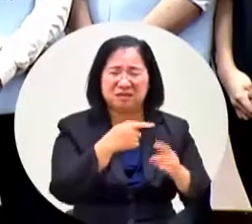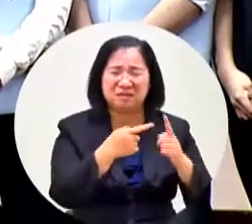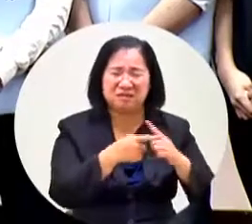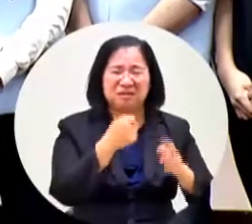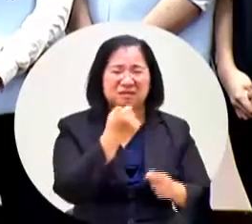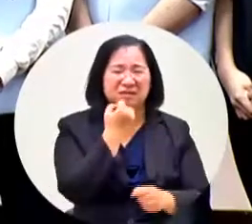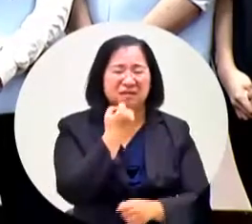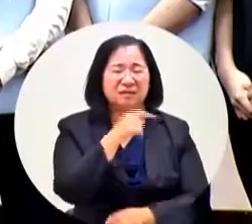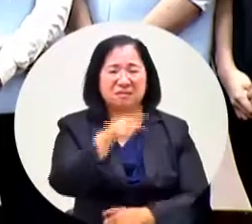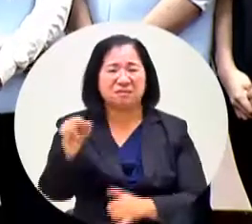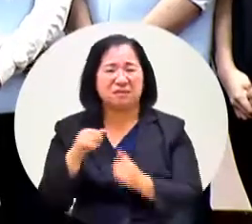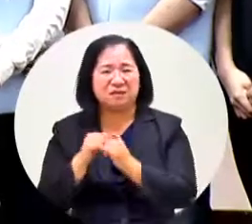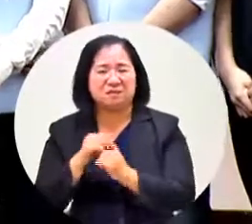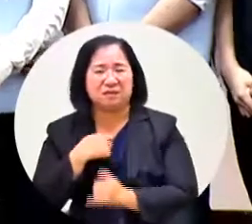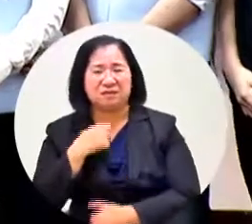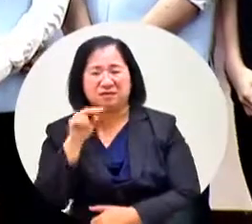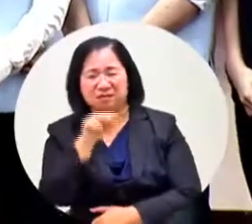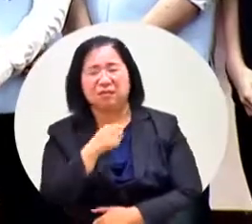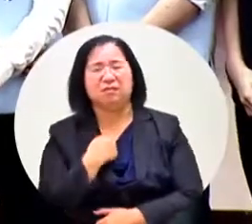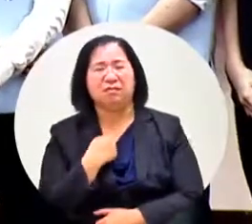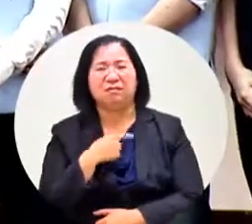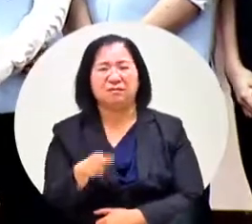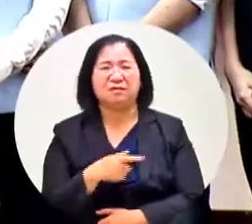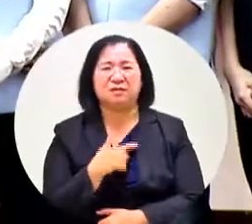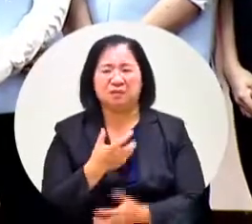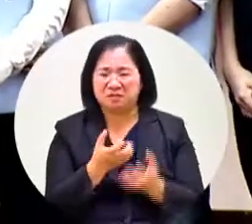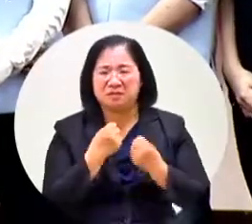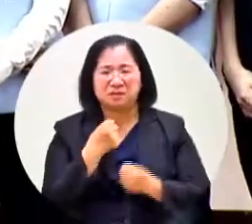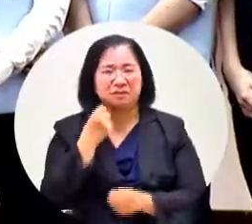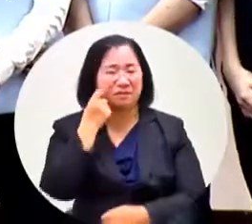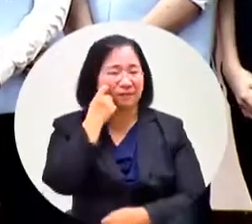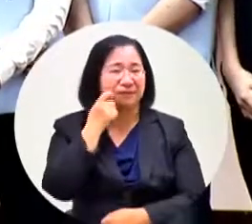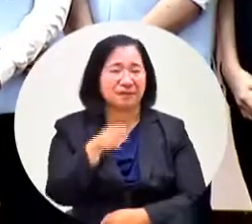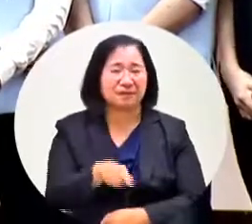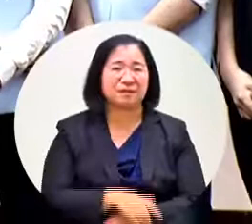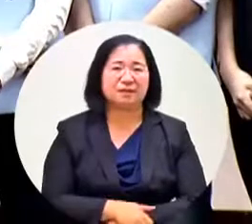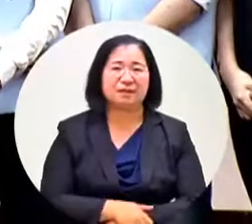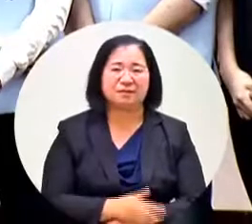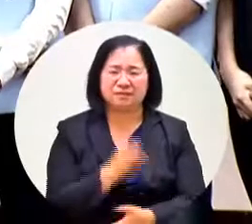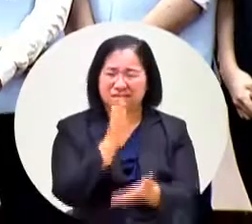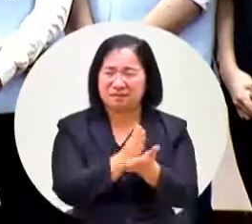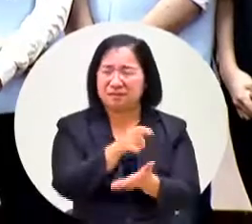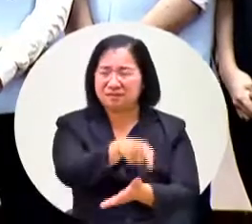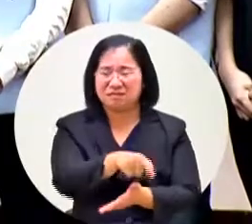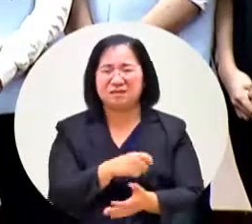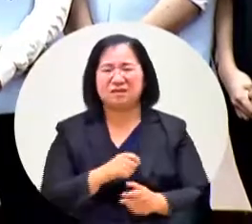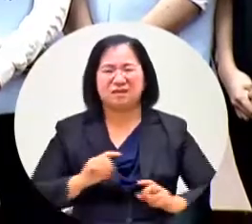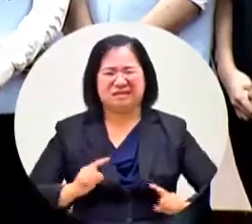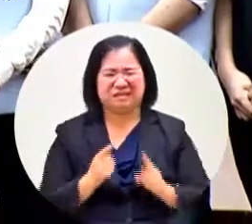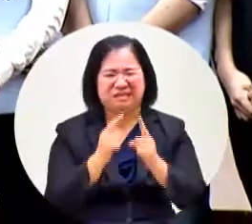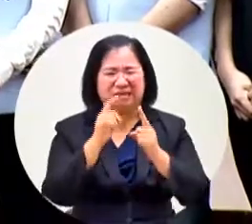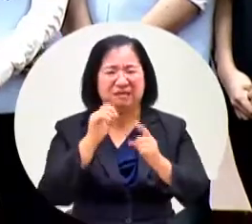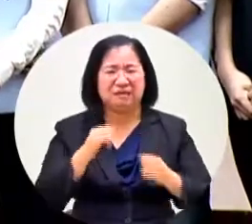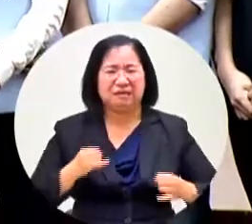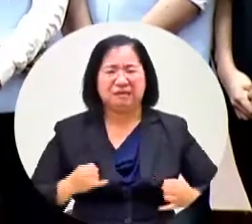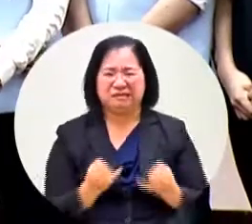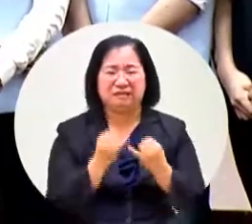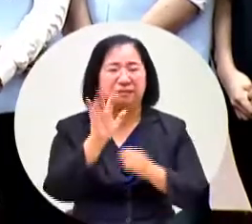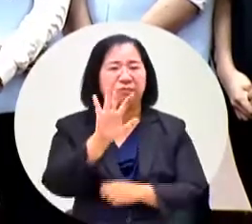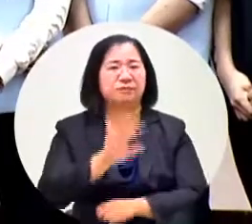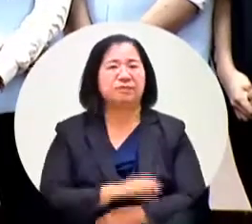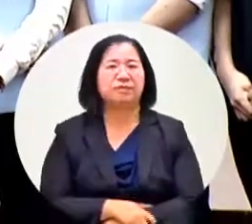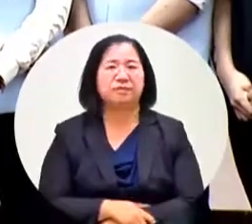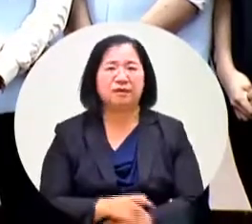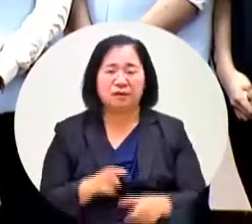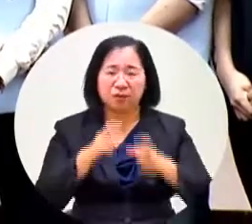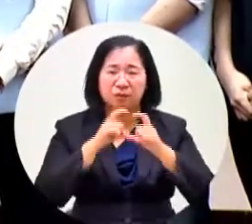子。只要是韩市长的人，你们都把他污蔑成如此；只要你们前朝任的人，任何的人都可以。你们这样的两套